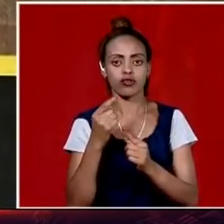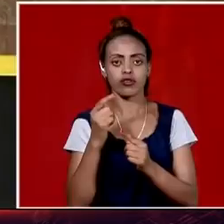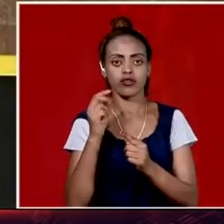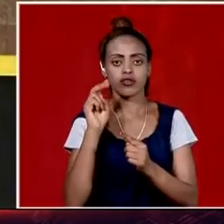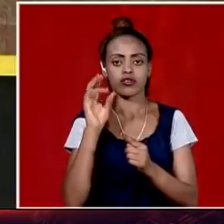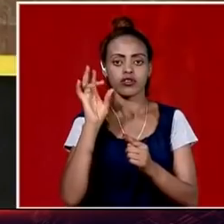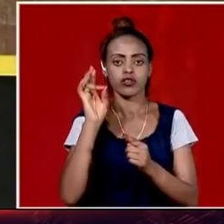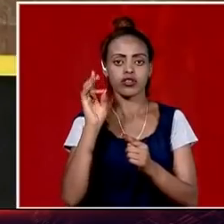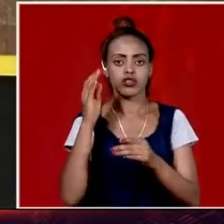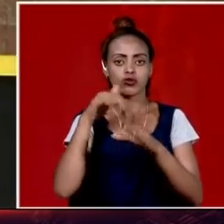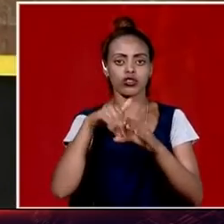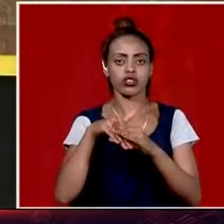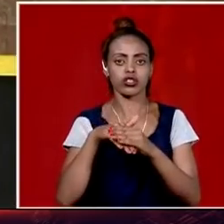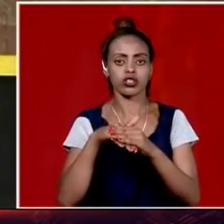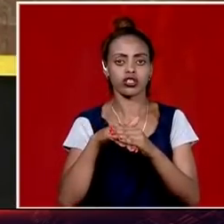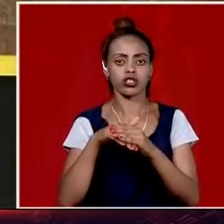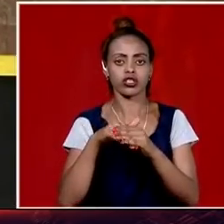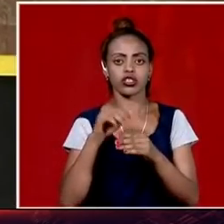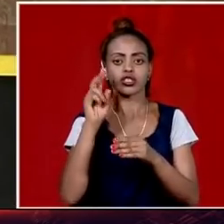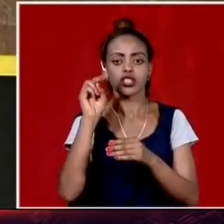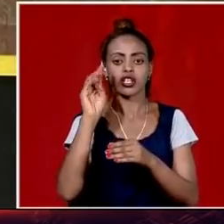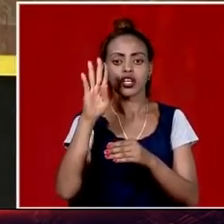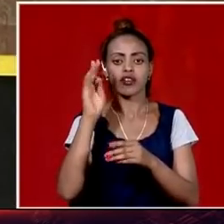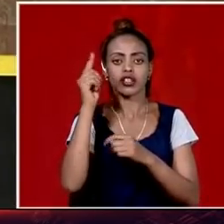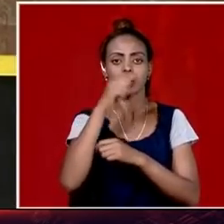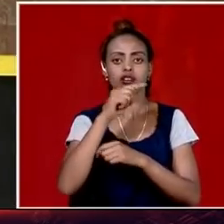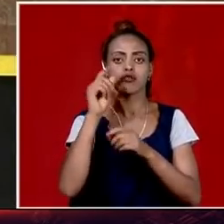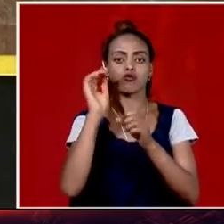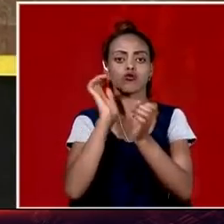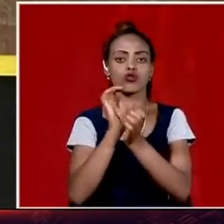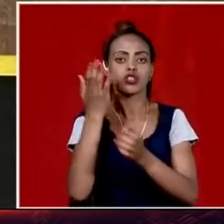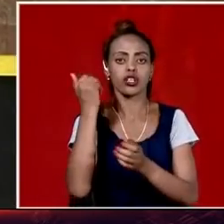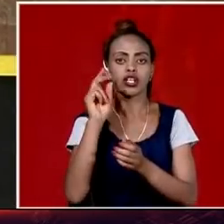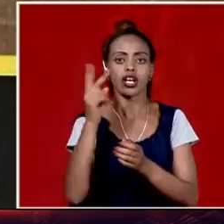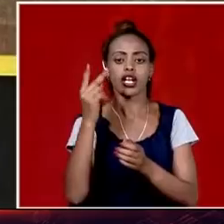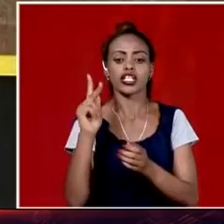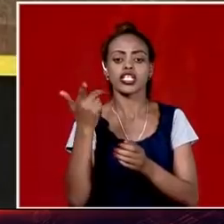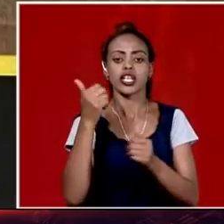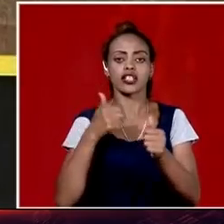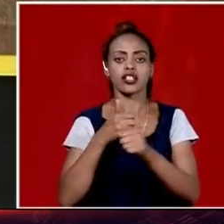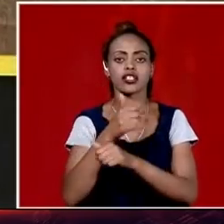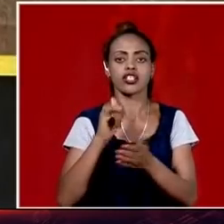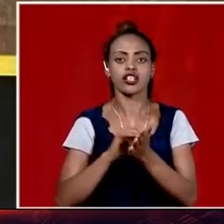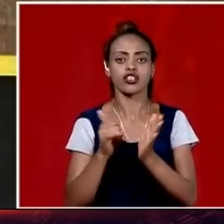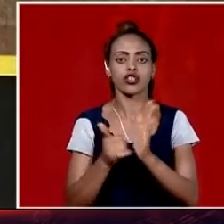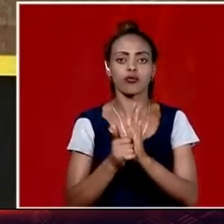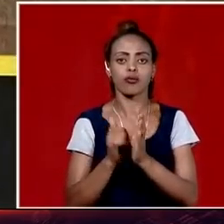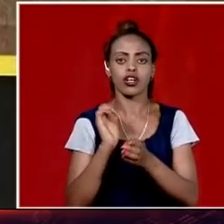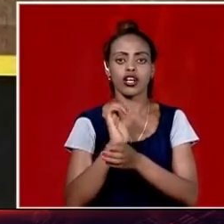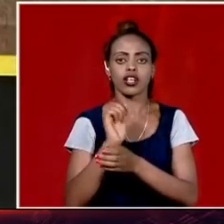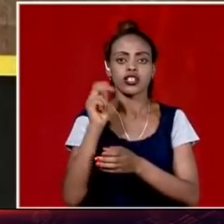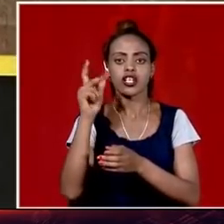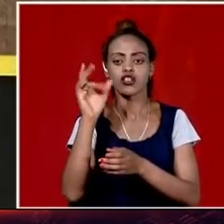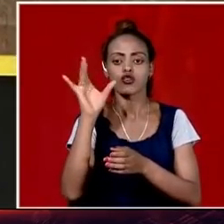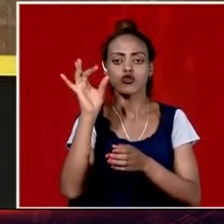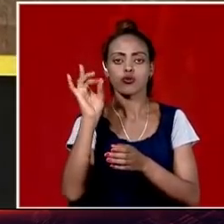فقر سلطان مشتي بناي عسران اربعة عامت صنع عصرات كالاين سالسان تخصص درما او عسران تركان سالسان